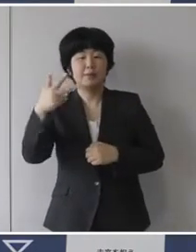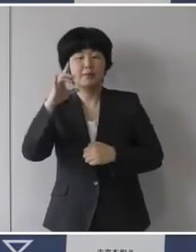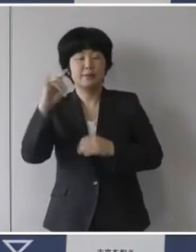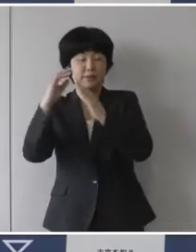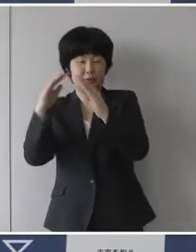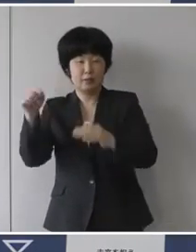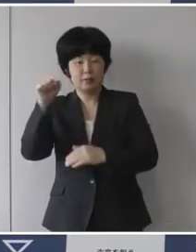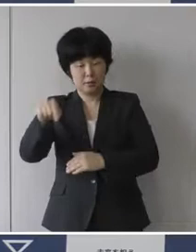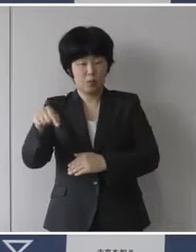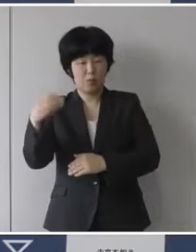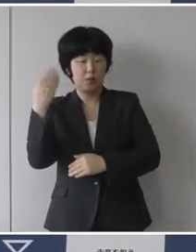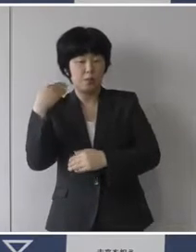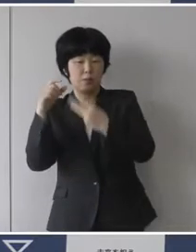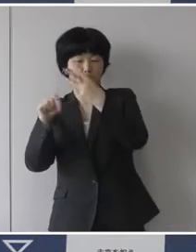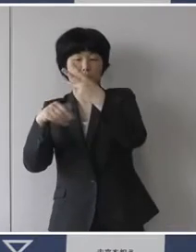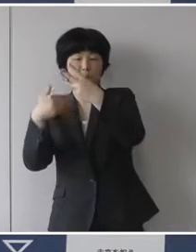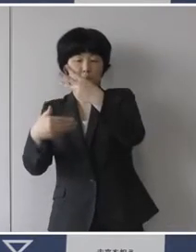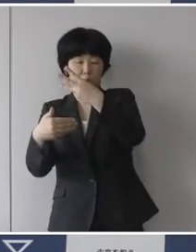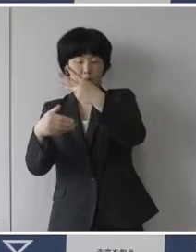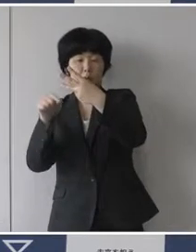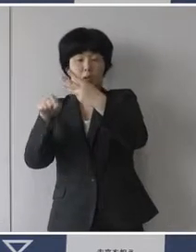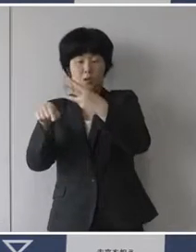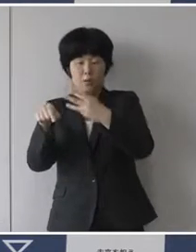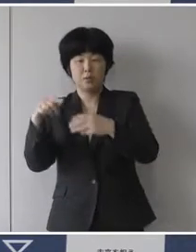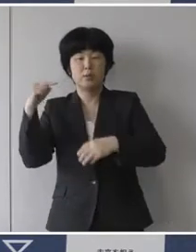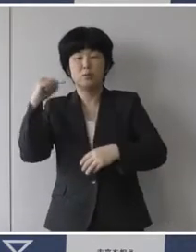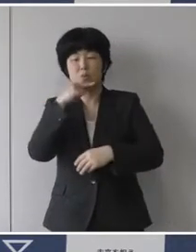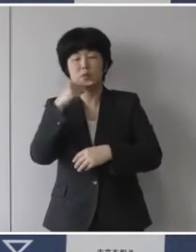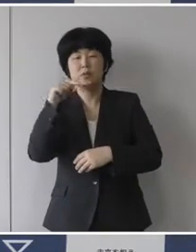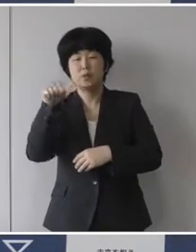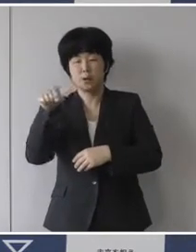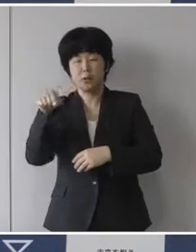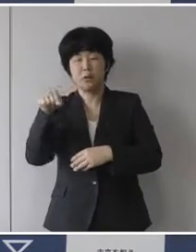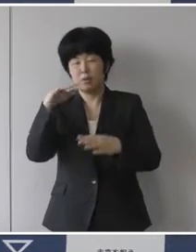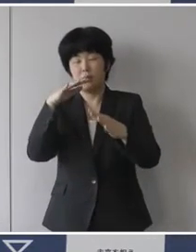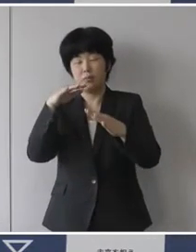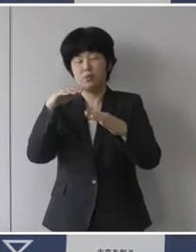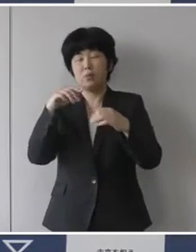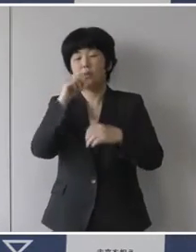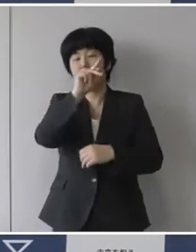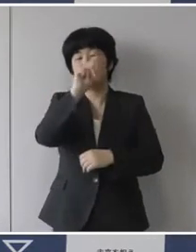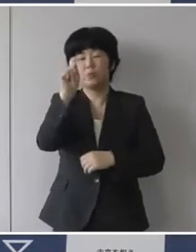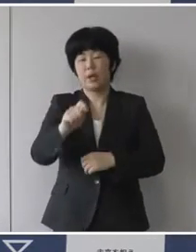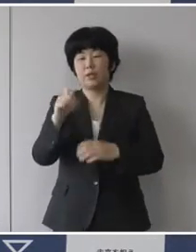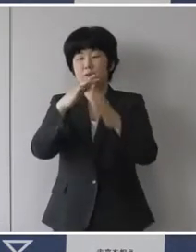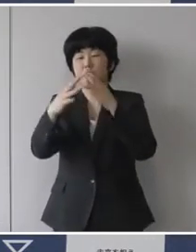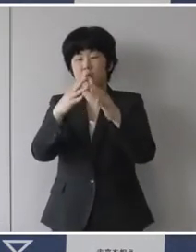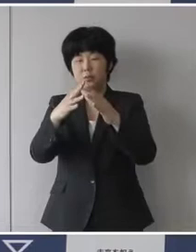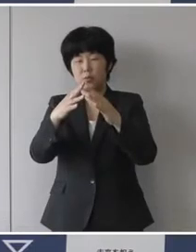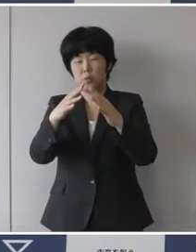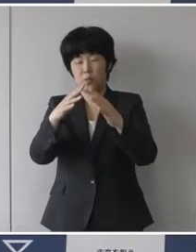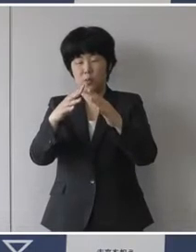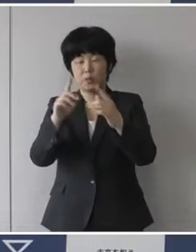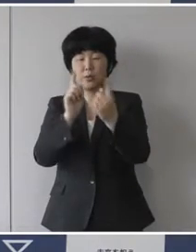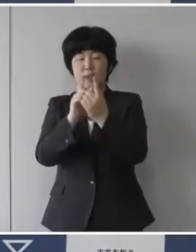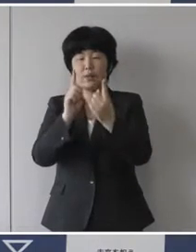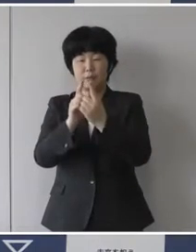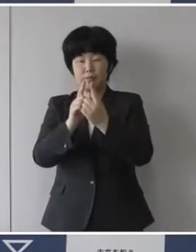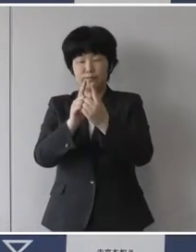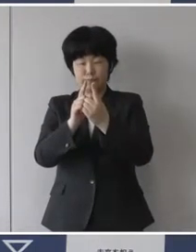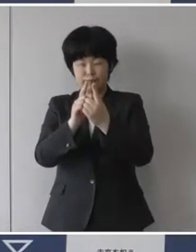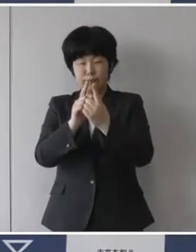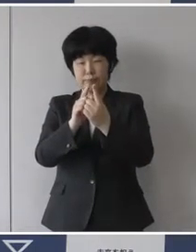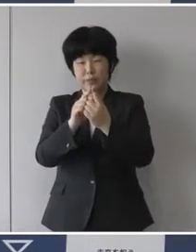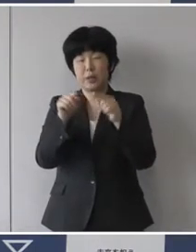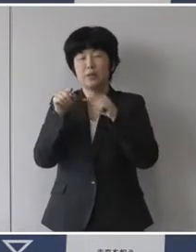ては、3月9日に、ロシアのウクライナへの軍事侵攻に対する非難決議も、 議決